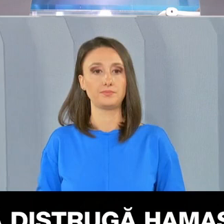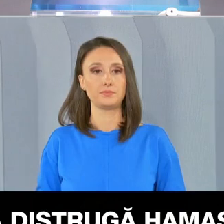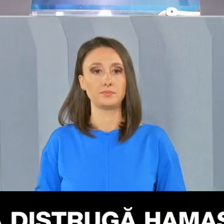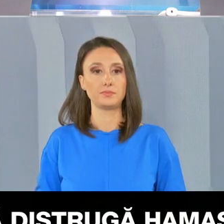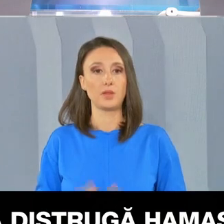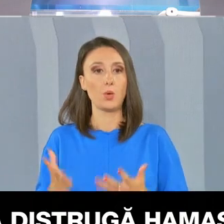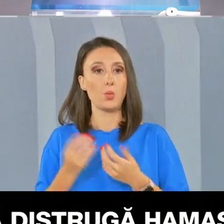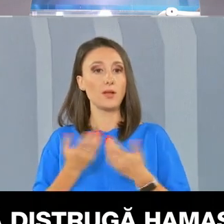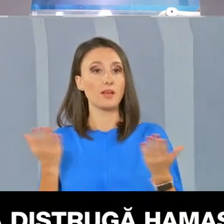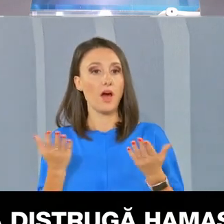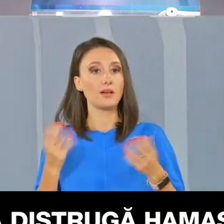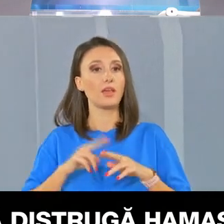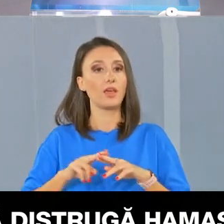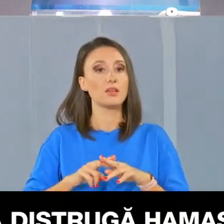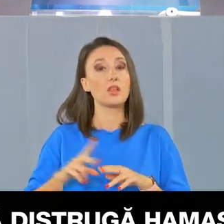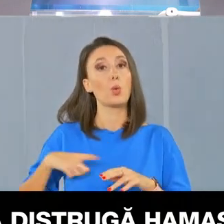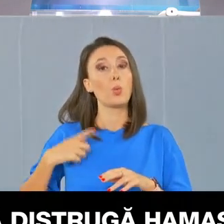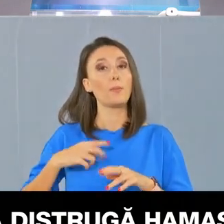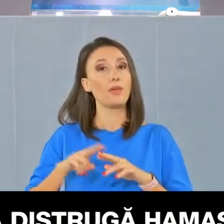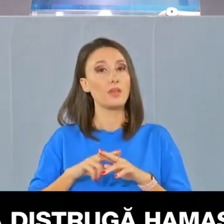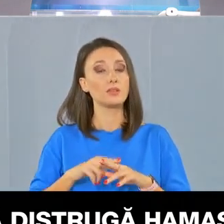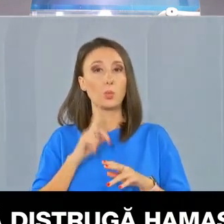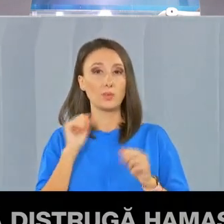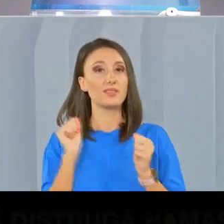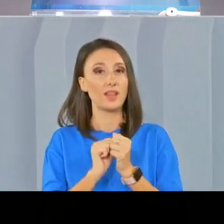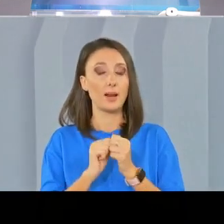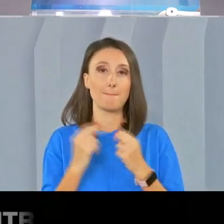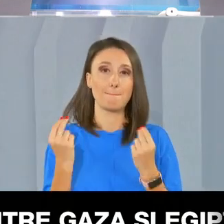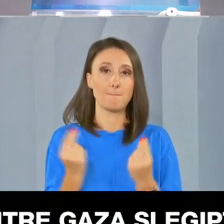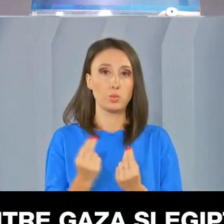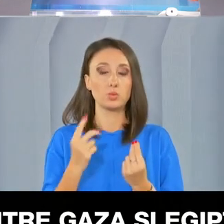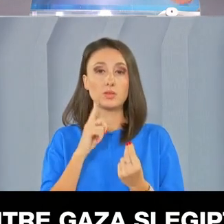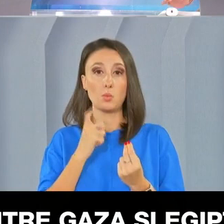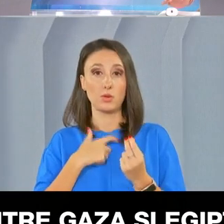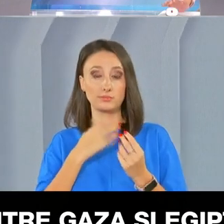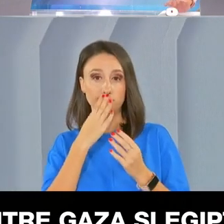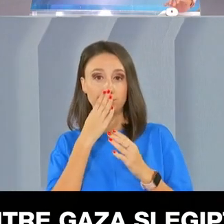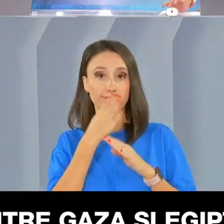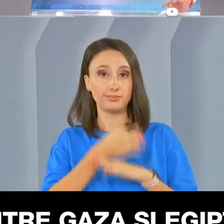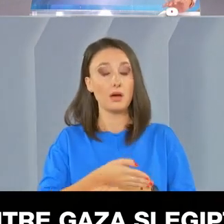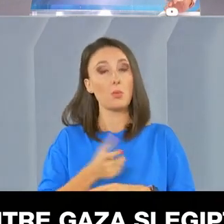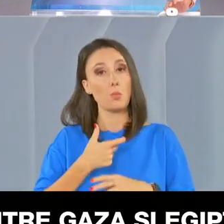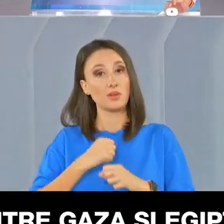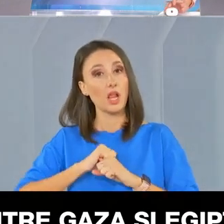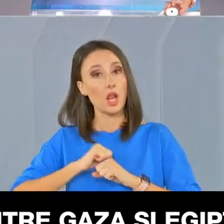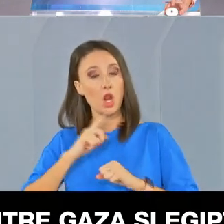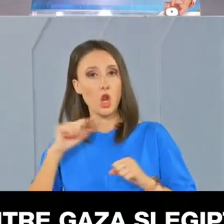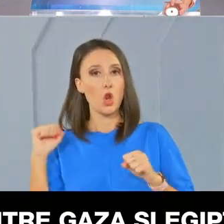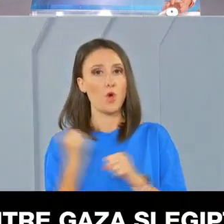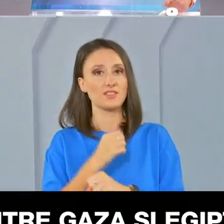Siria, care este cum este, dar este un teren bun pentru că Hezbollahul se poate strecura în Golan. Da. Se poate lovi pe două fronturi